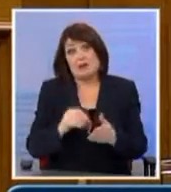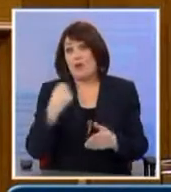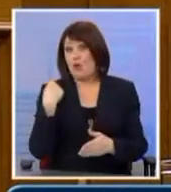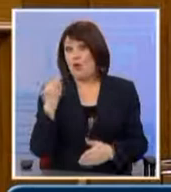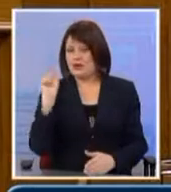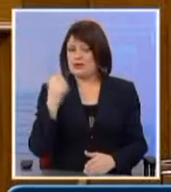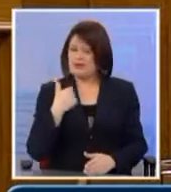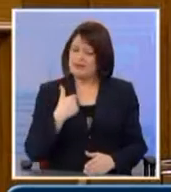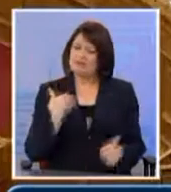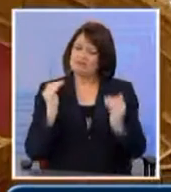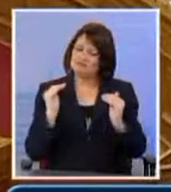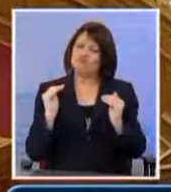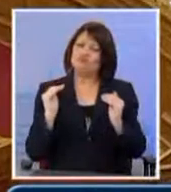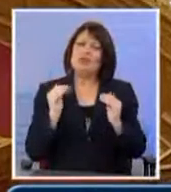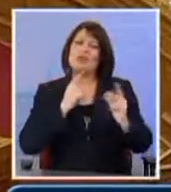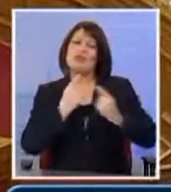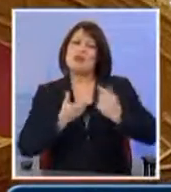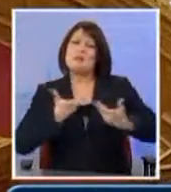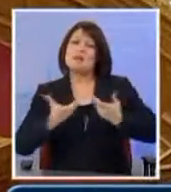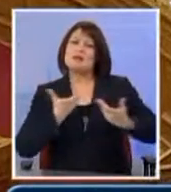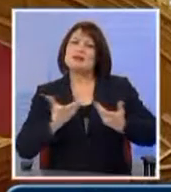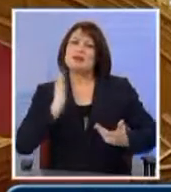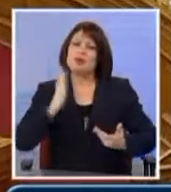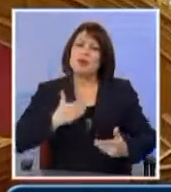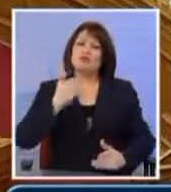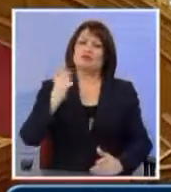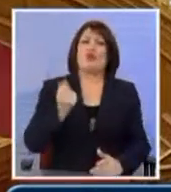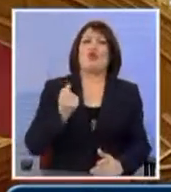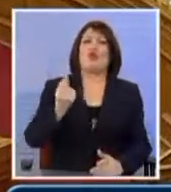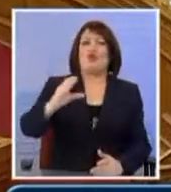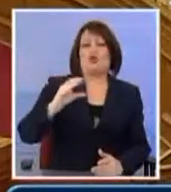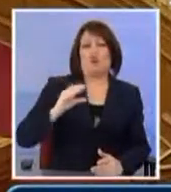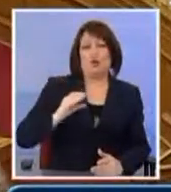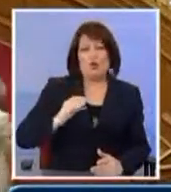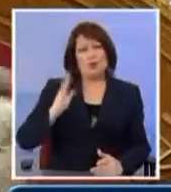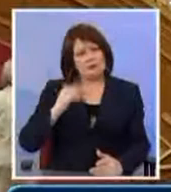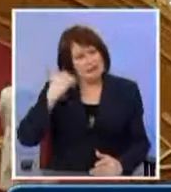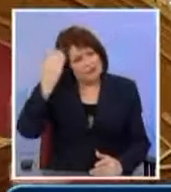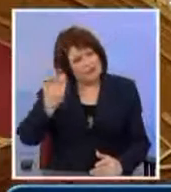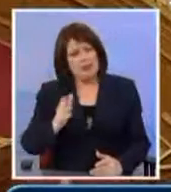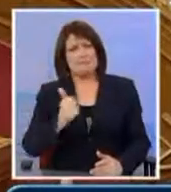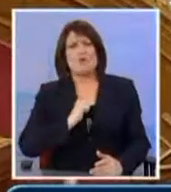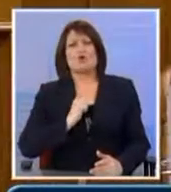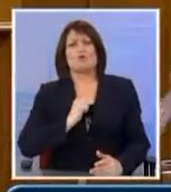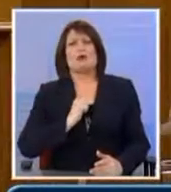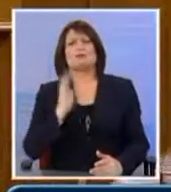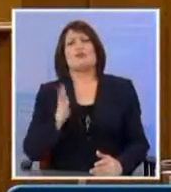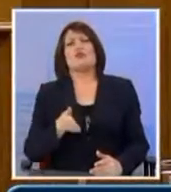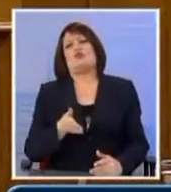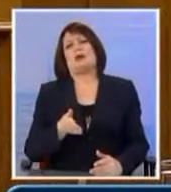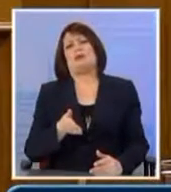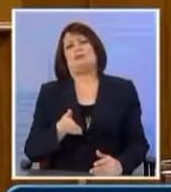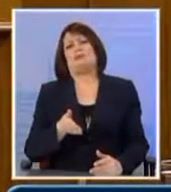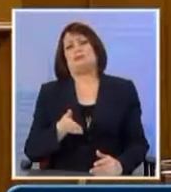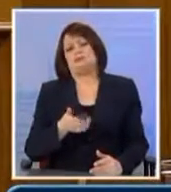Διαπραγματευόμαστε λοιπόν για να μπορέσουμε να εξασφαλίσουμε τις επόμενες δόσεις μέχρι να μπορούμε να βγούμε μόνοι μας και ολοκληρωτικά στις αγορές.